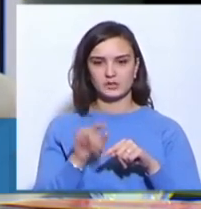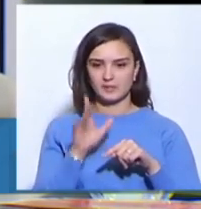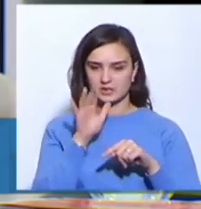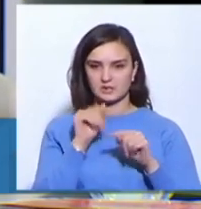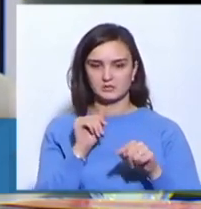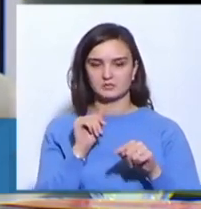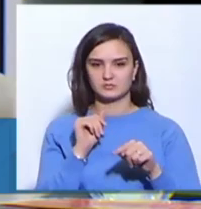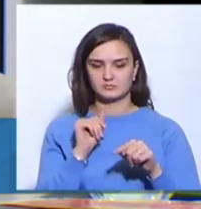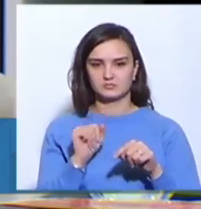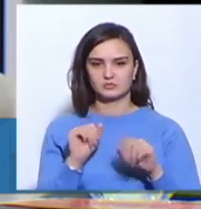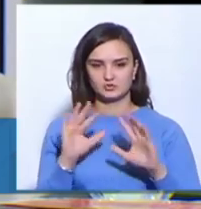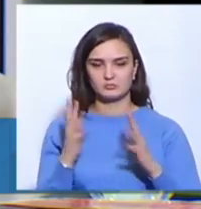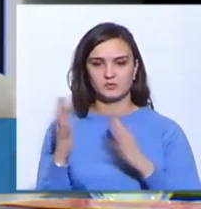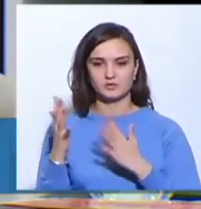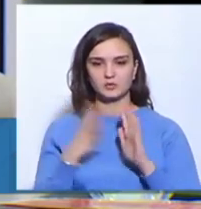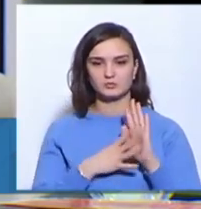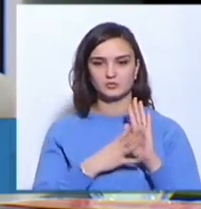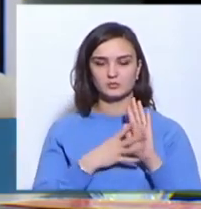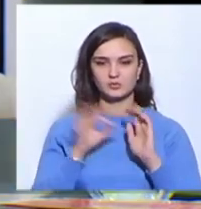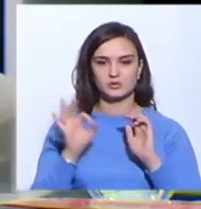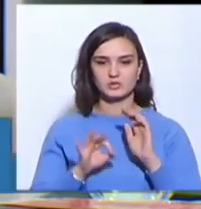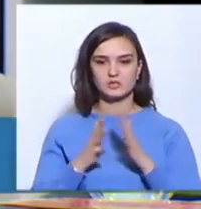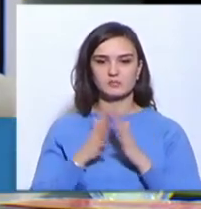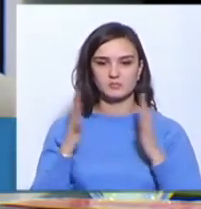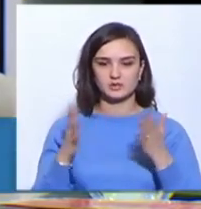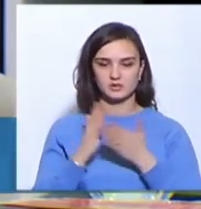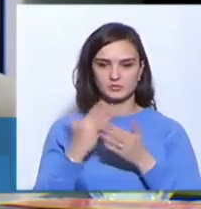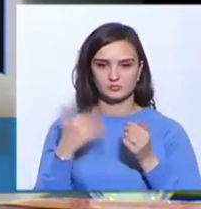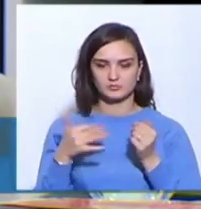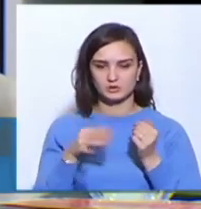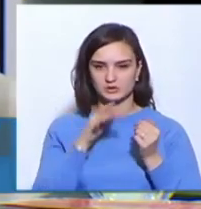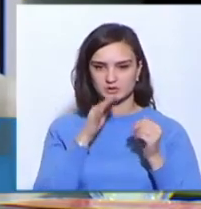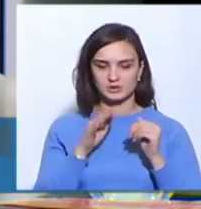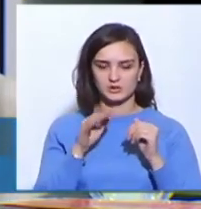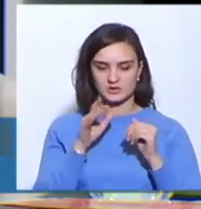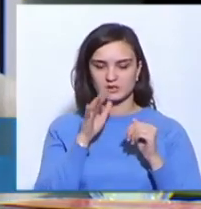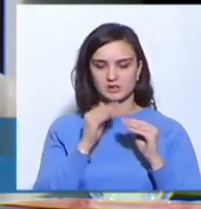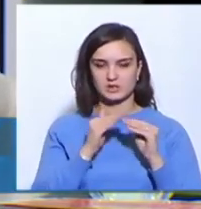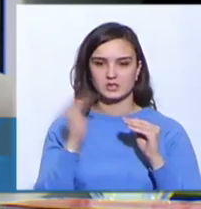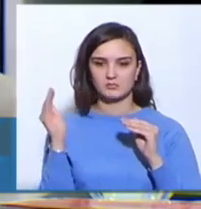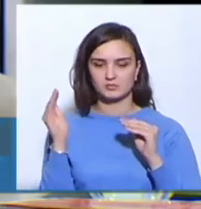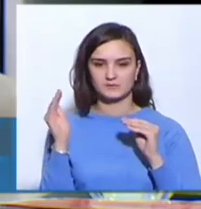ასაკს, შემთხვევათა 90%-ზე მეტი არის 50 წლის ასაკის ზევით.